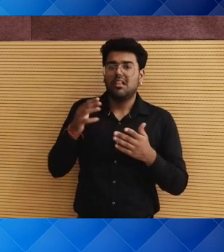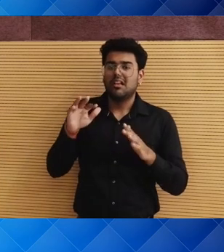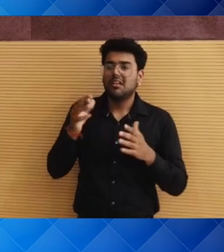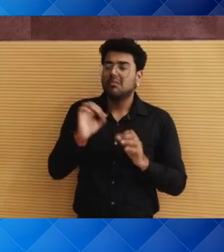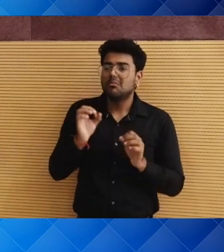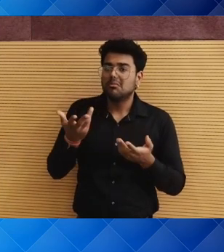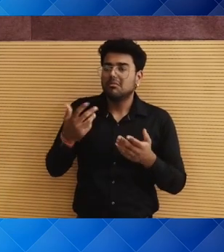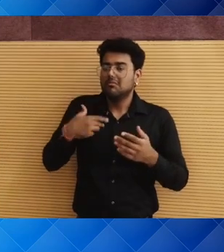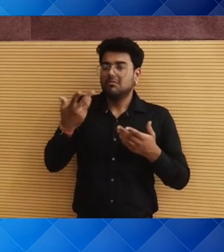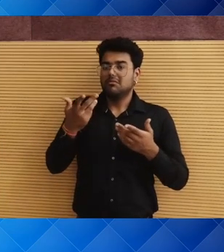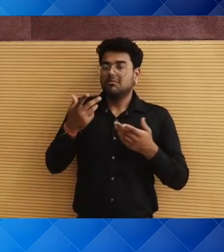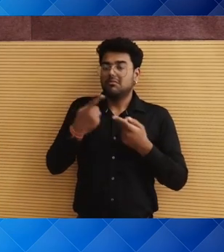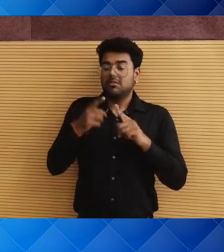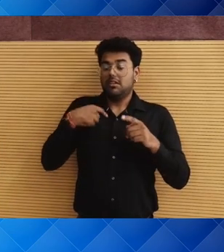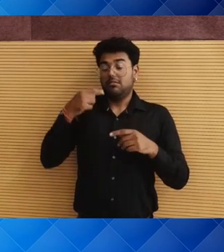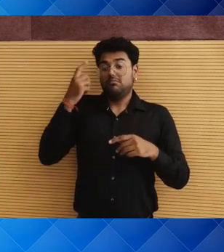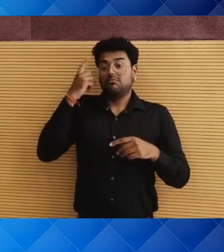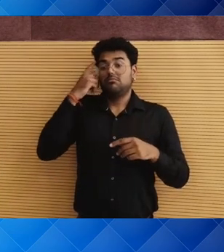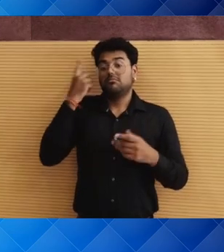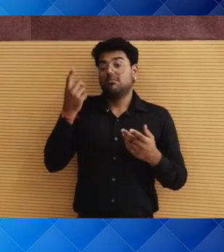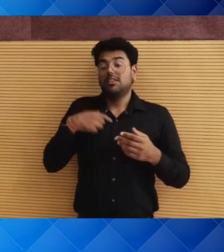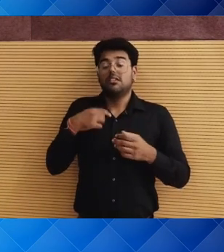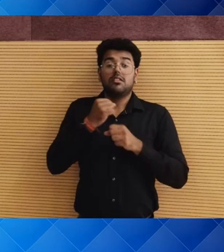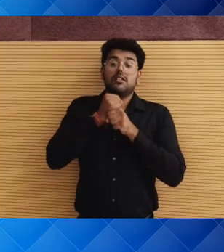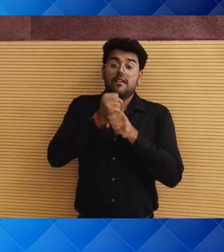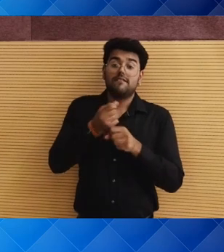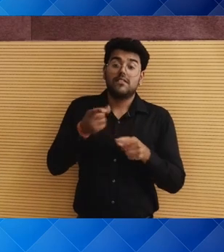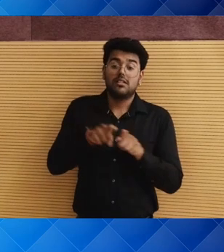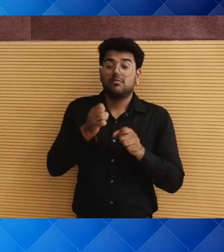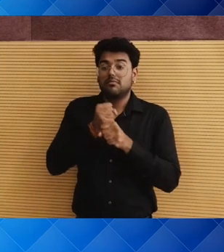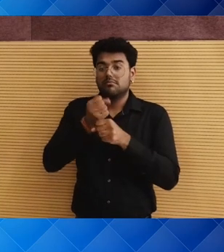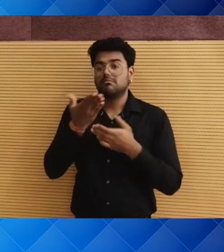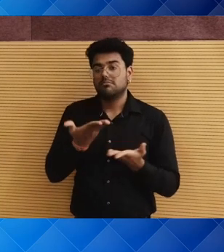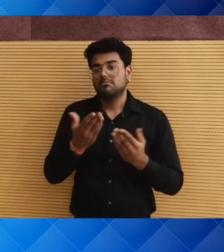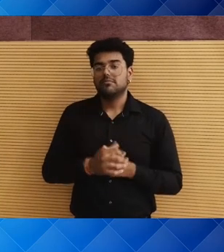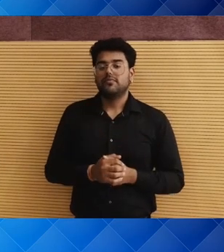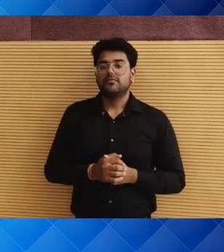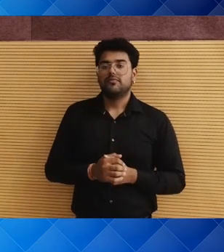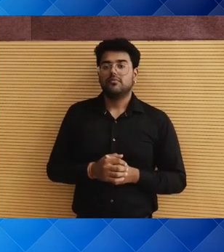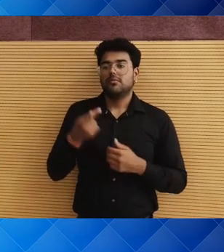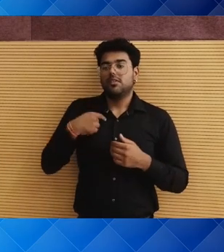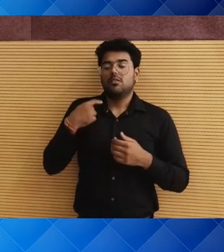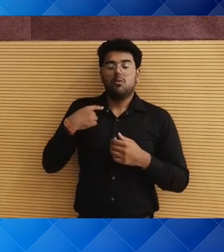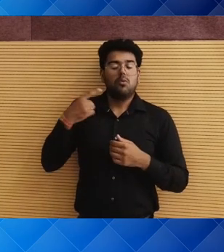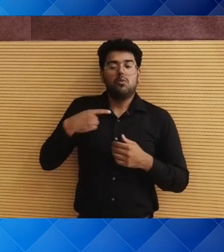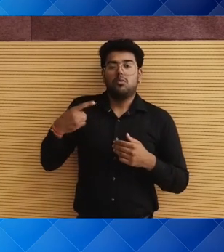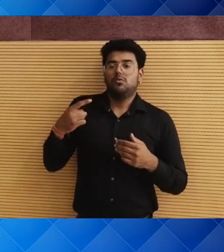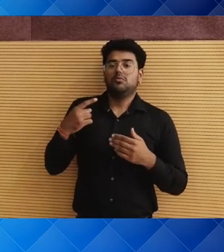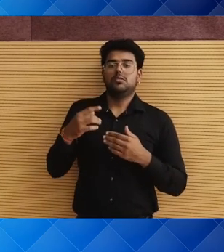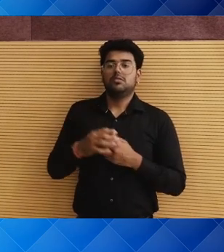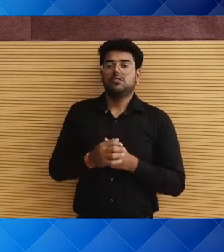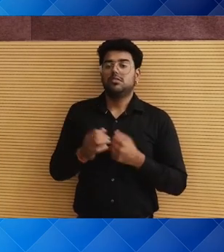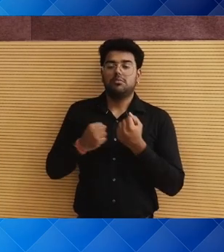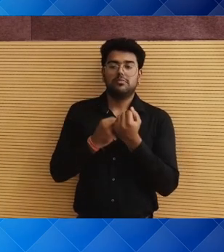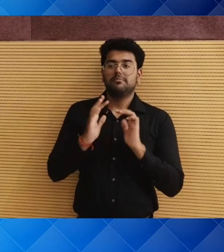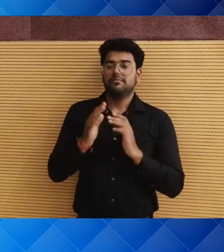में आया कि कितनी बड़ी सोच है कि देखिए उनको तोहफे के रूप में ये दिया गया। माननीय कस्तूरी रंगन जी सदैव हमारे लिए प्रेरणा के स्रोत रहेंगे,